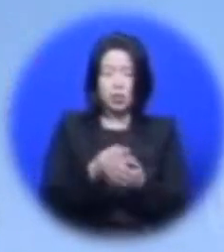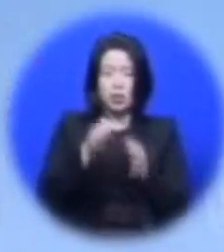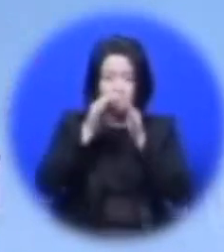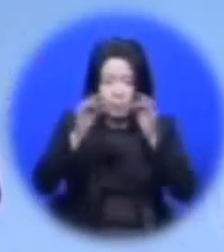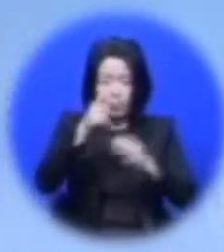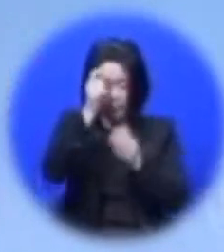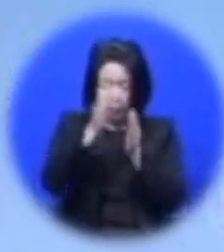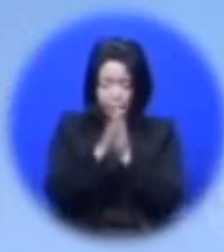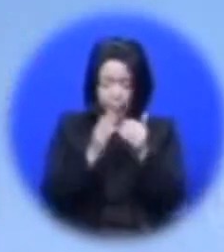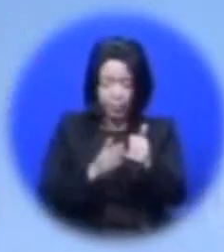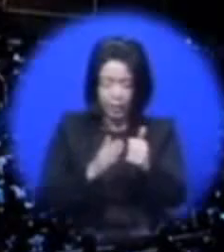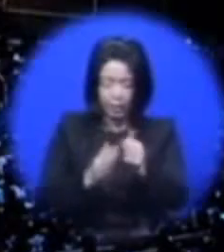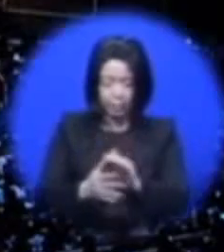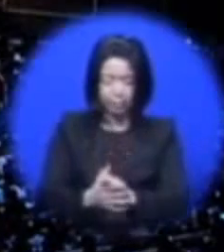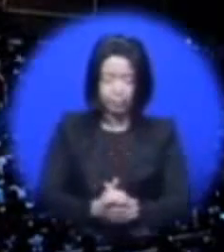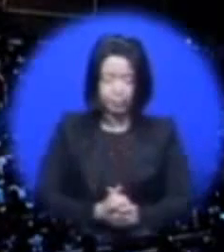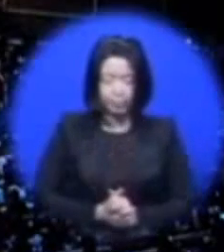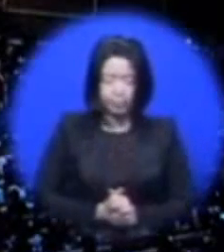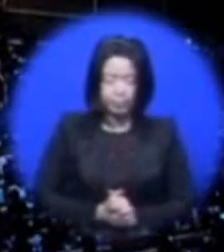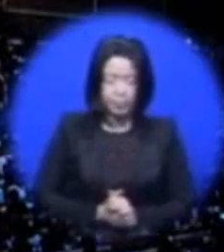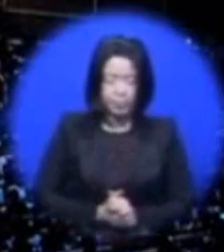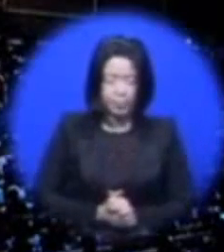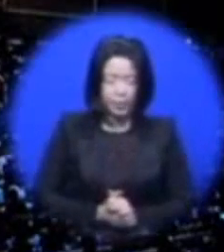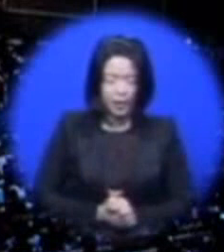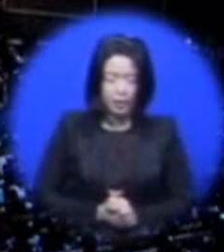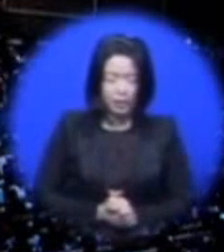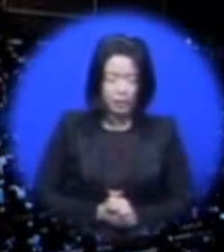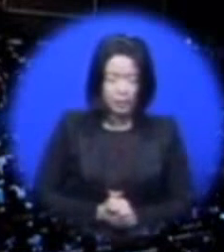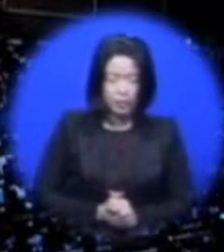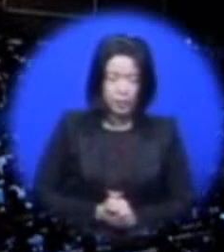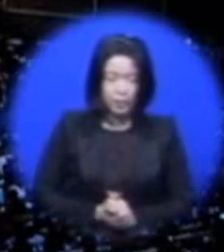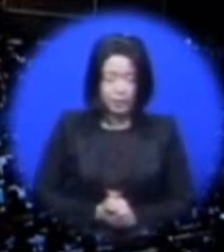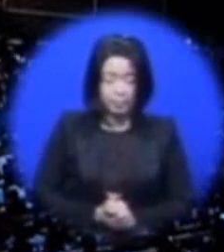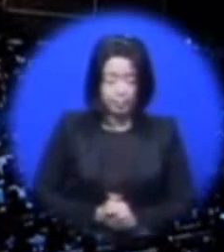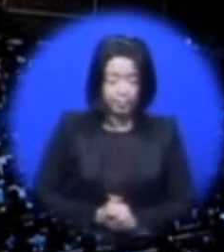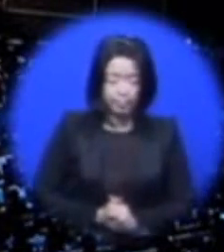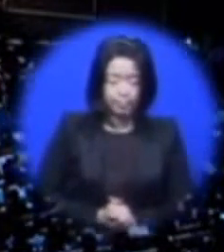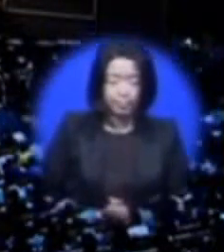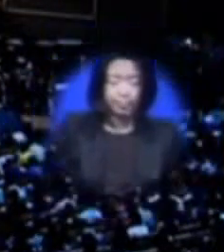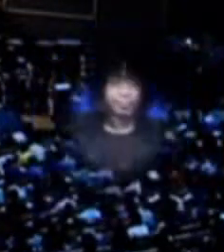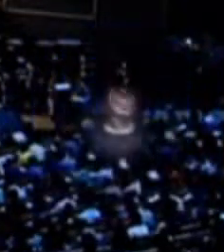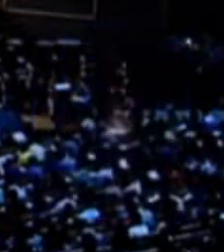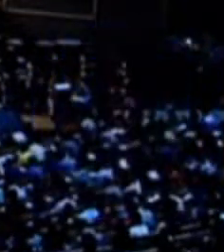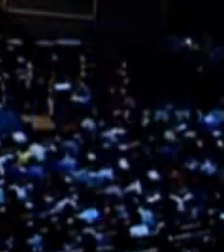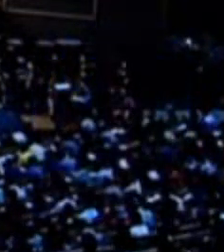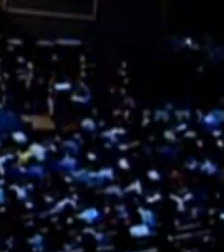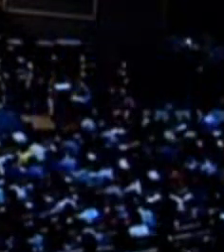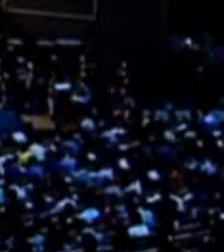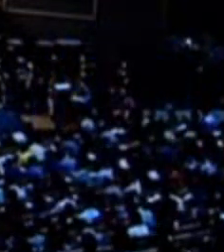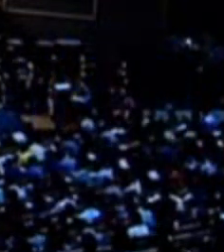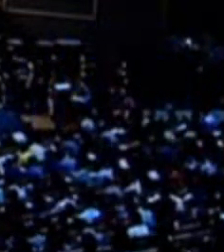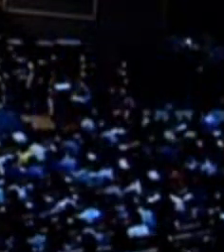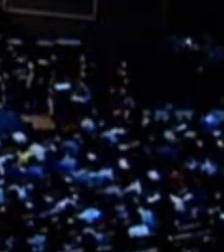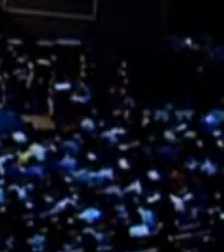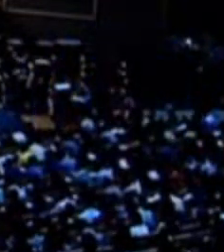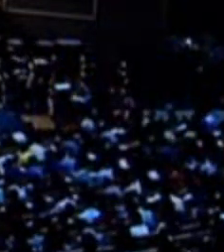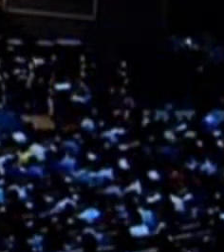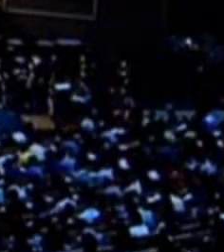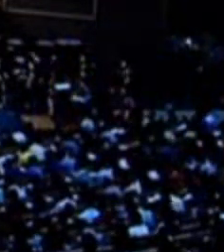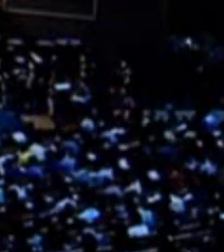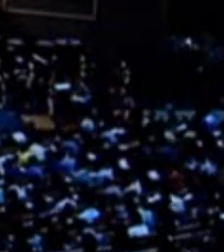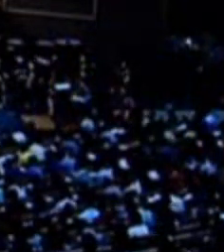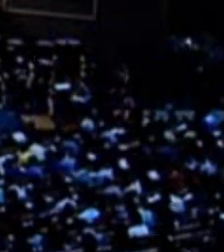통성으로 기도하겠습니다. 은혜와 사랑이 충만하신 아버지 하나님, 놀라우신 하나님, 그 크신 하나님의 은혜를 감사하고